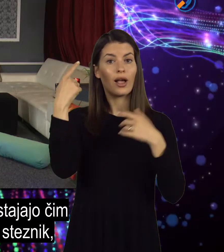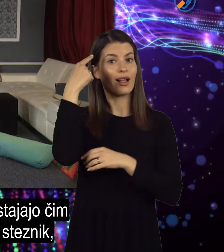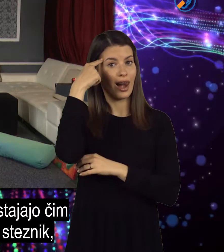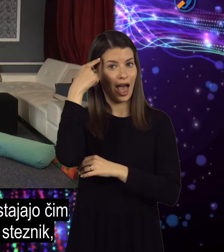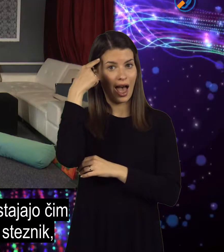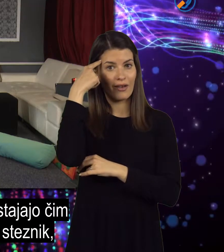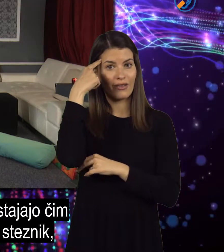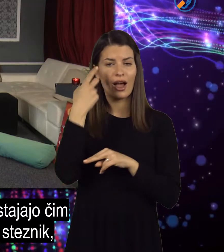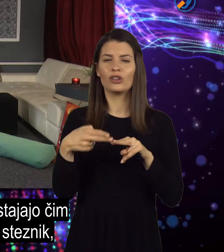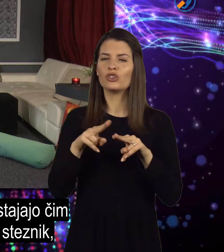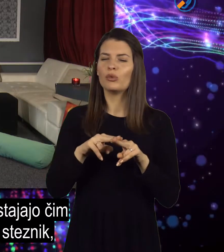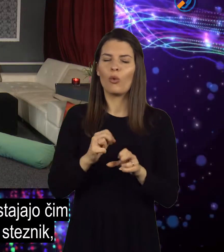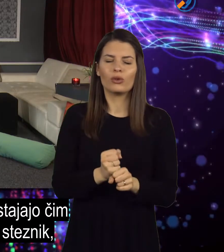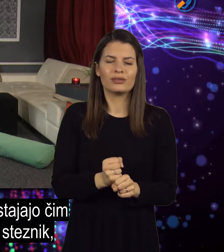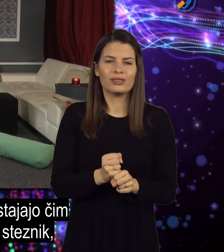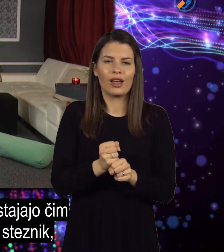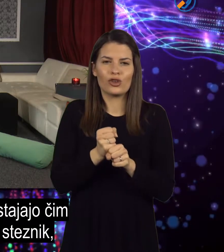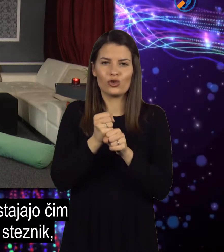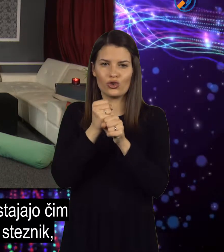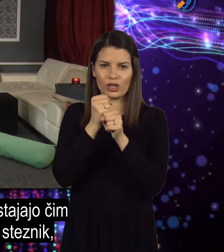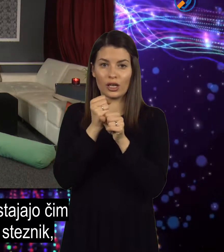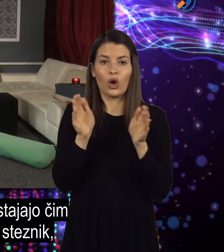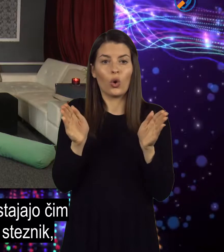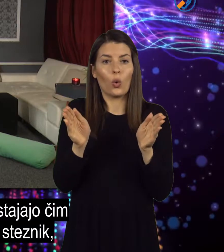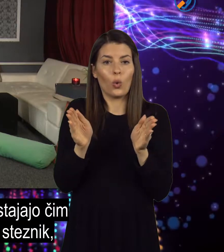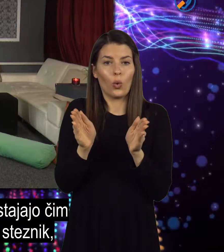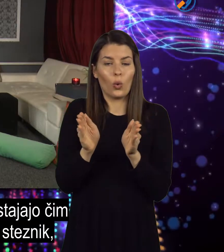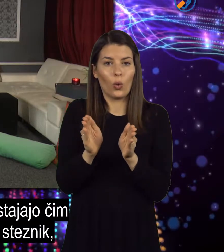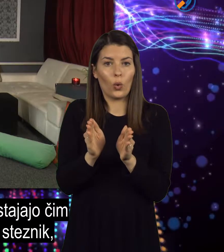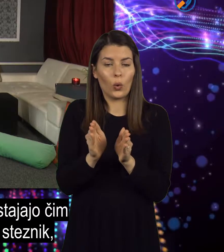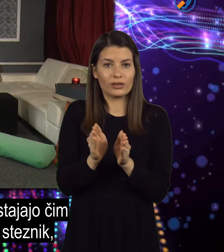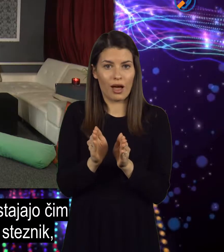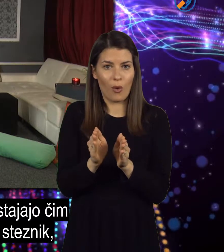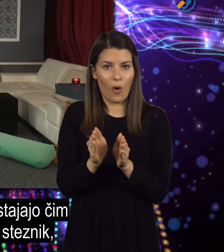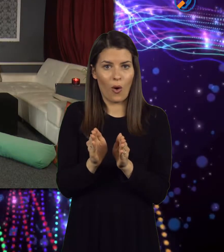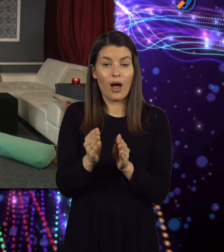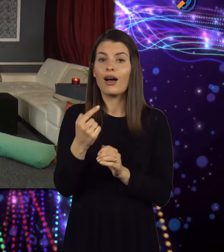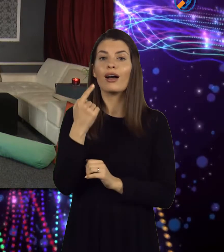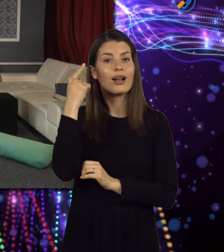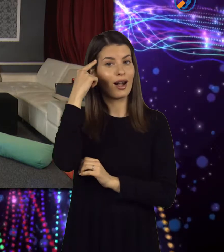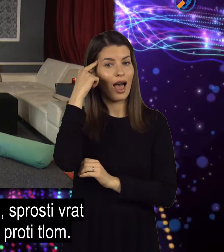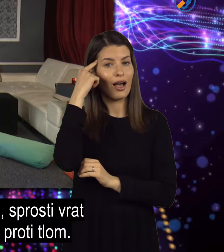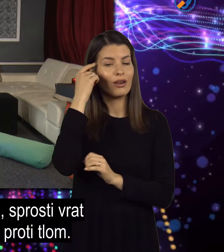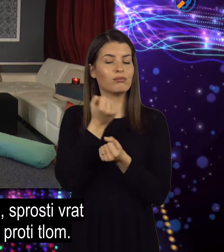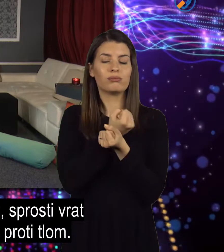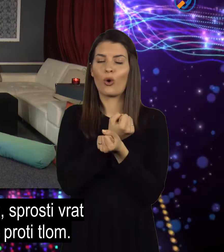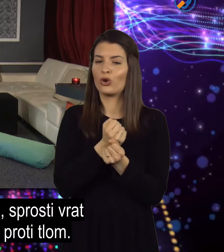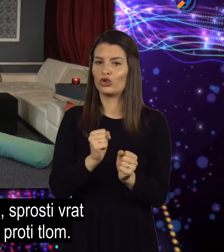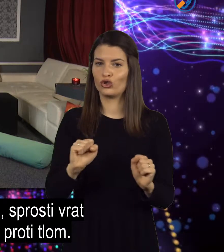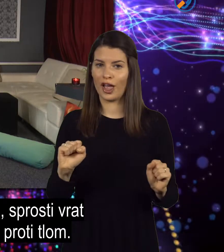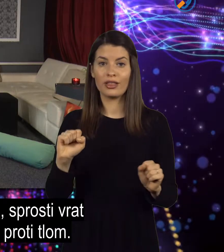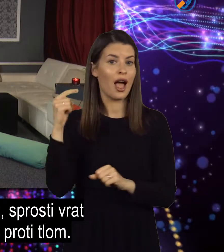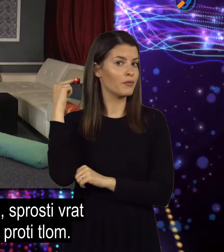roke, glava postajajo čim bolj težki. Ožaš steznik, glava je